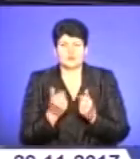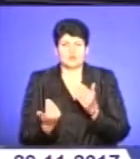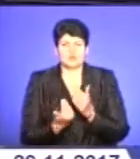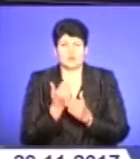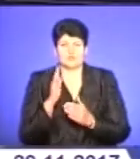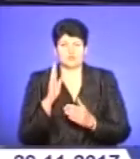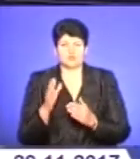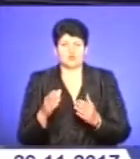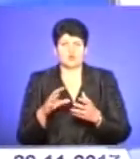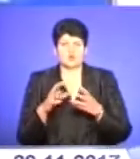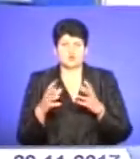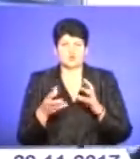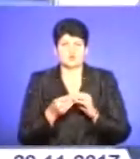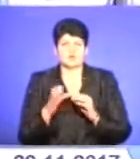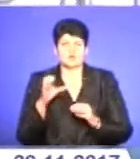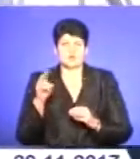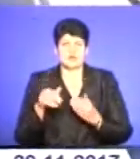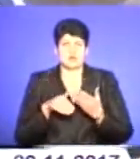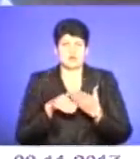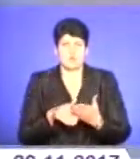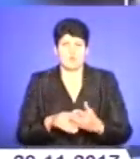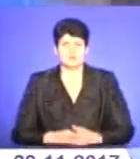суми соціальних допомог.